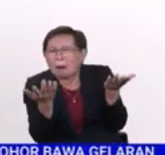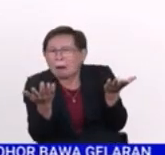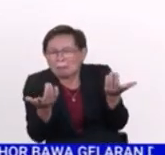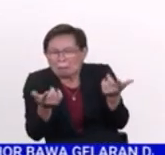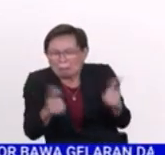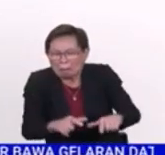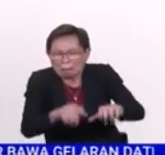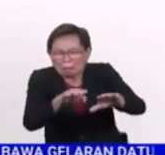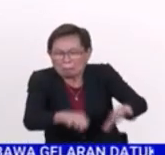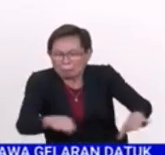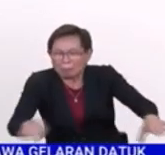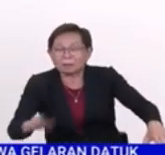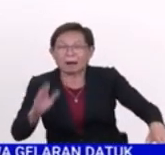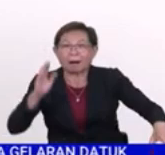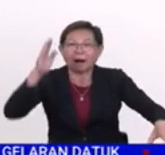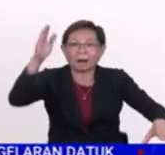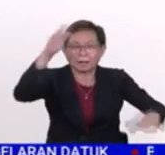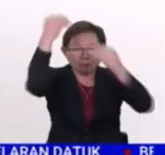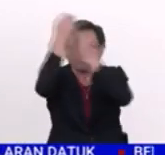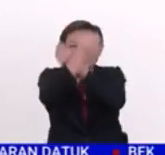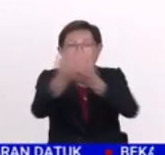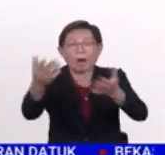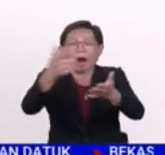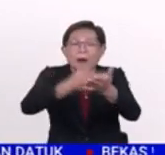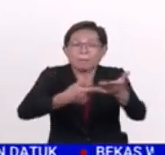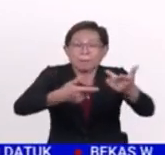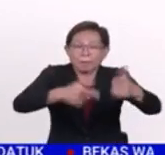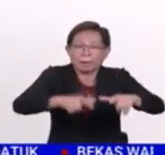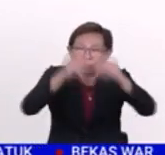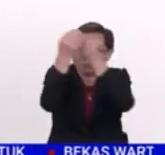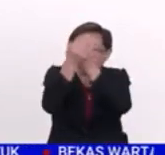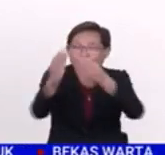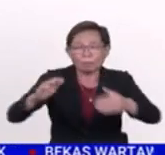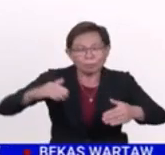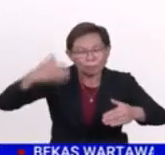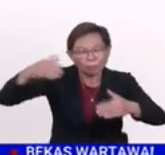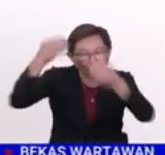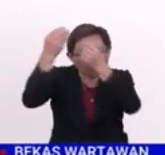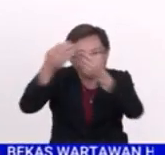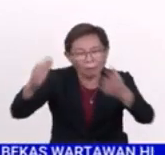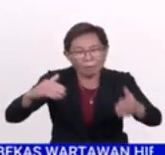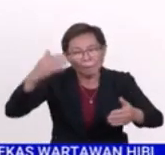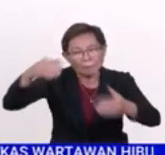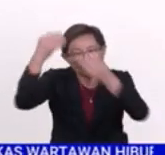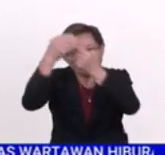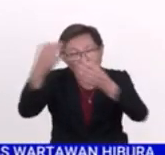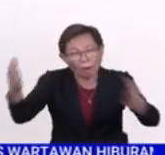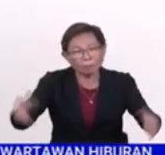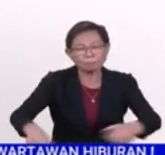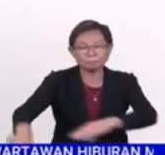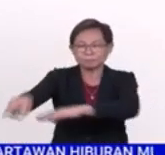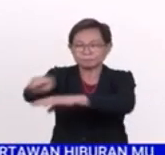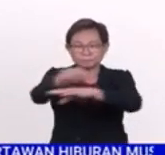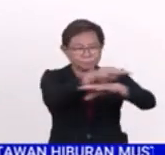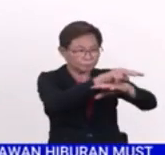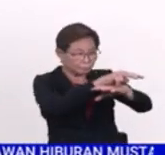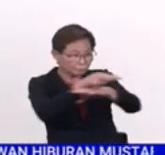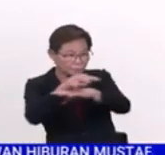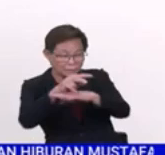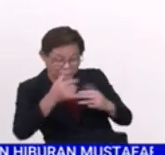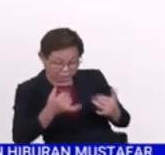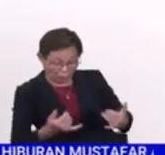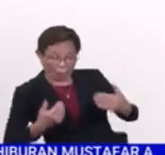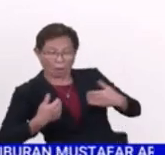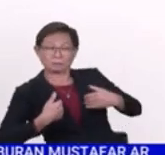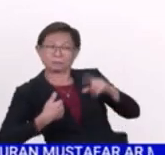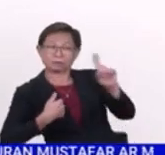kalangan kanak-kanak dan akan memaklumkan perkembangan terkini dari semasa ke semasa hasil pemantauan dijalankan buat masa